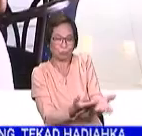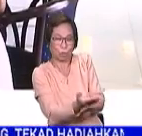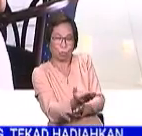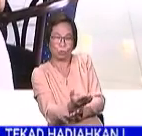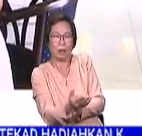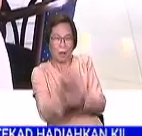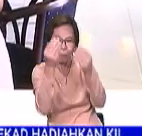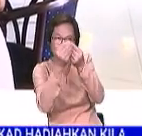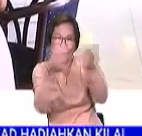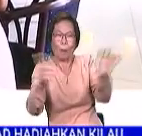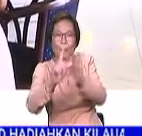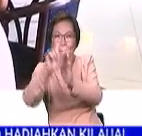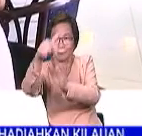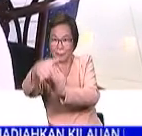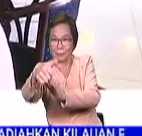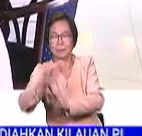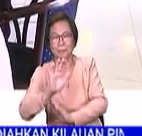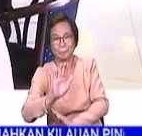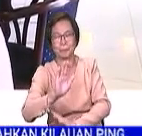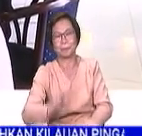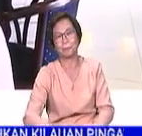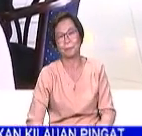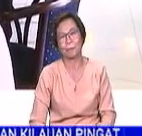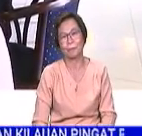akan dimaklumkan gelap